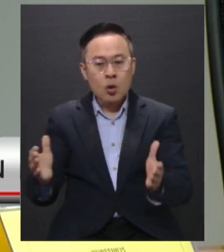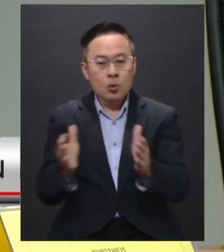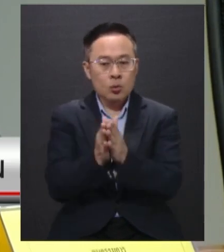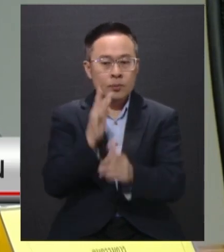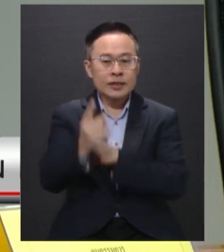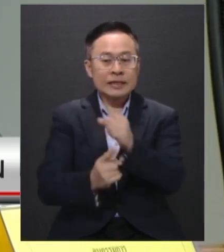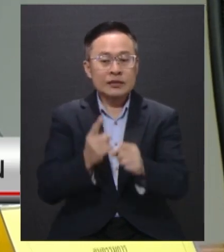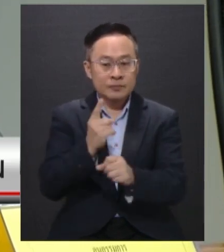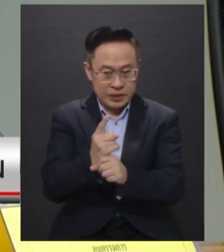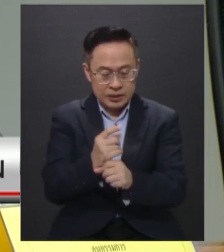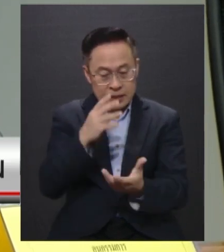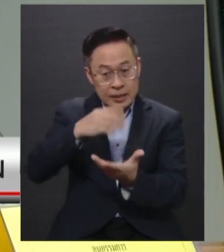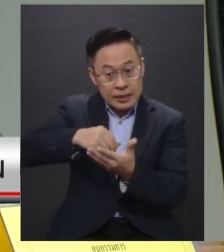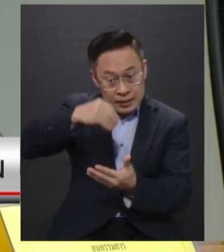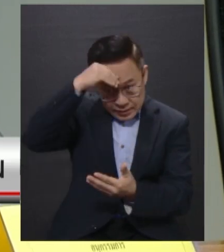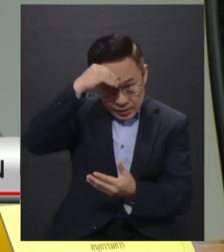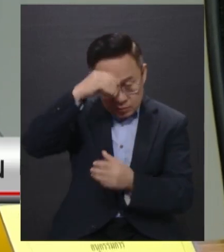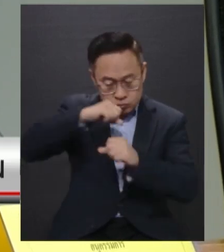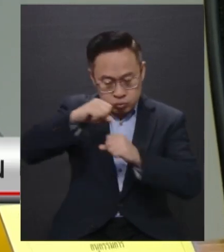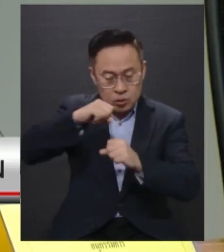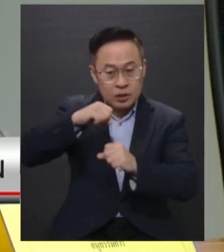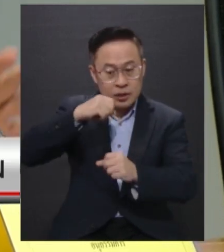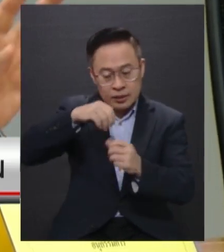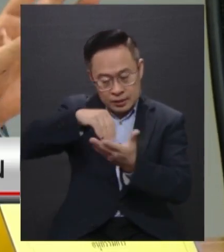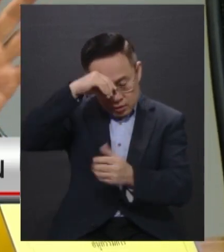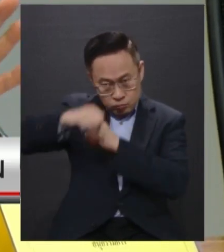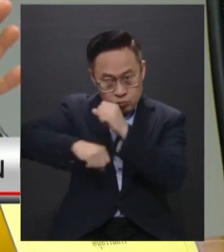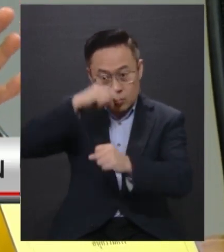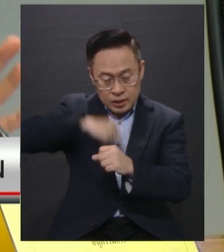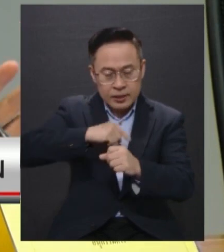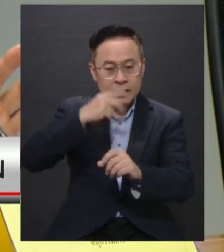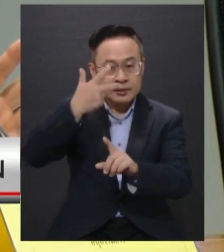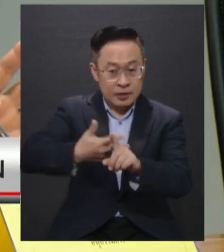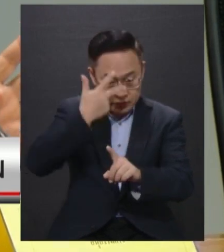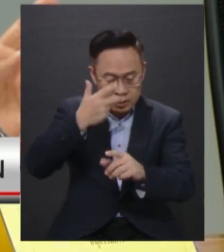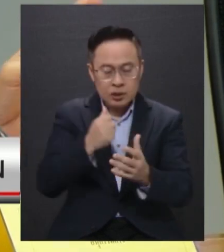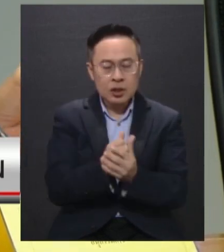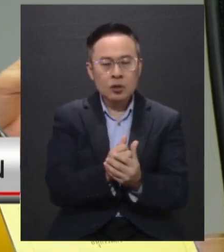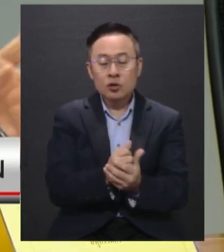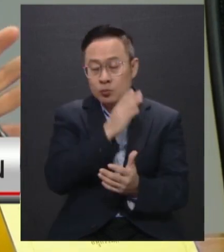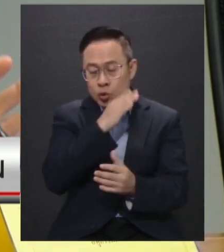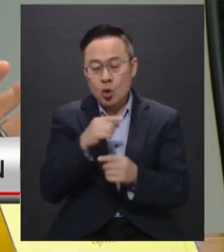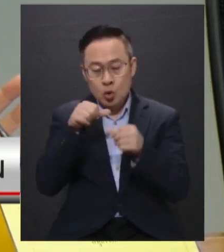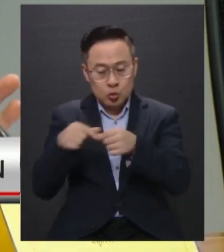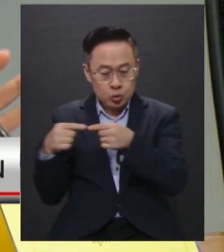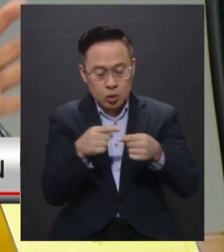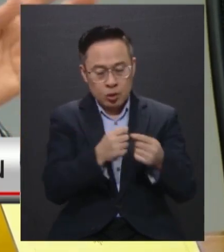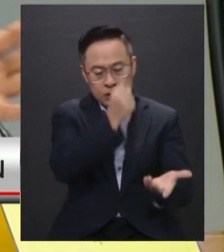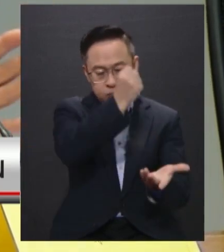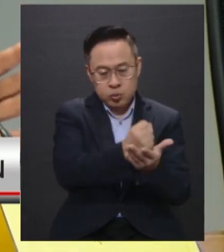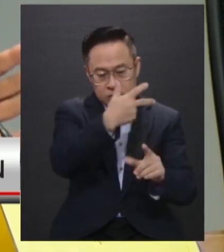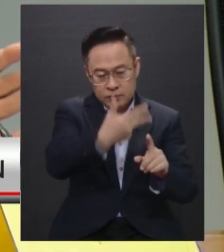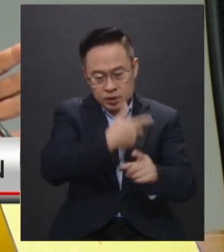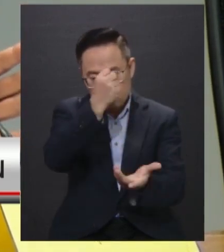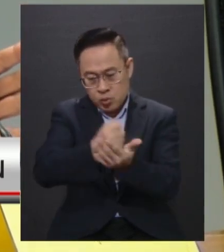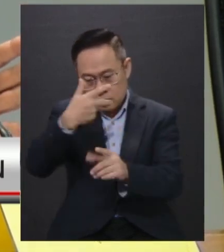1ปีด้วยกันค่ะส่วนเรื่องของการจัดตั้งศูนย์ทดสอบครูมวยจากที่ประชุมครั้งแรกได้กล่าวไปว่า